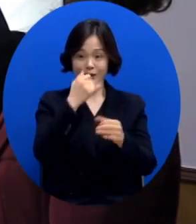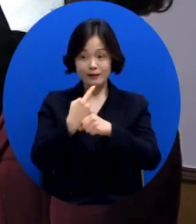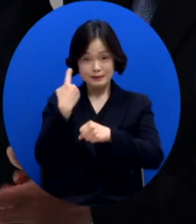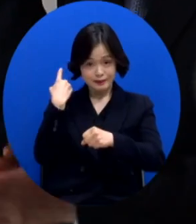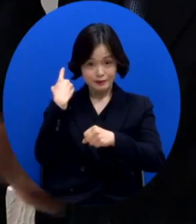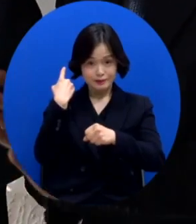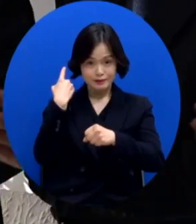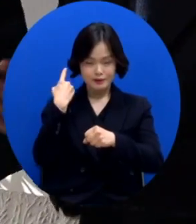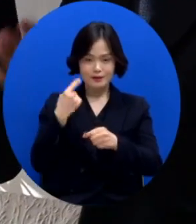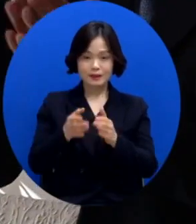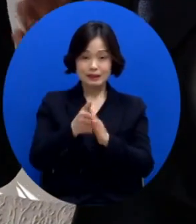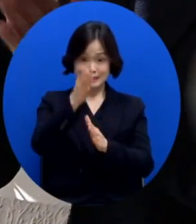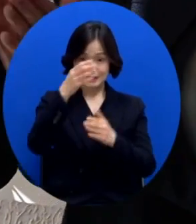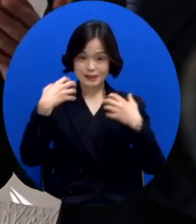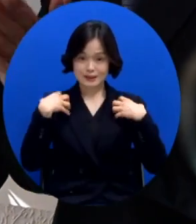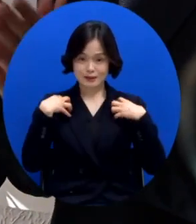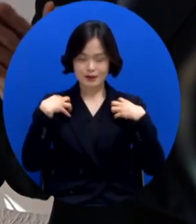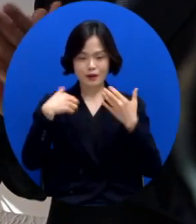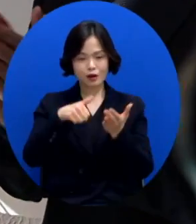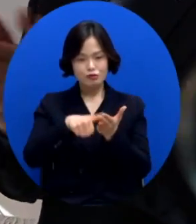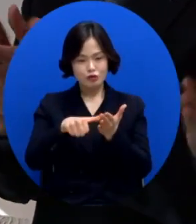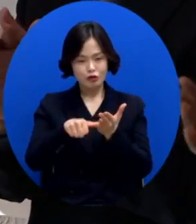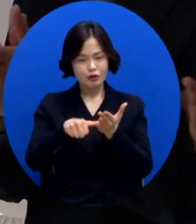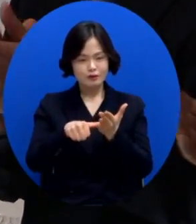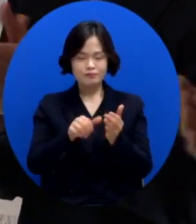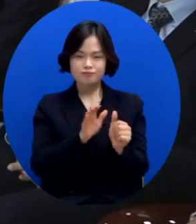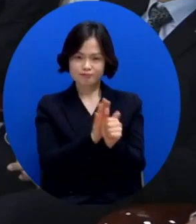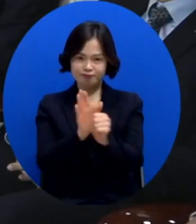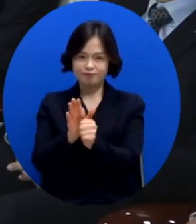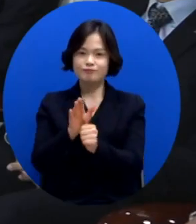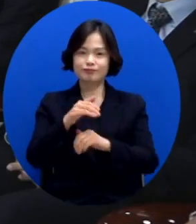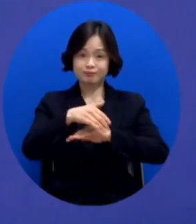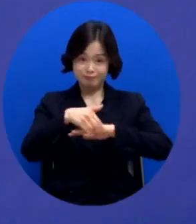두 차례 코로나19 위문품을 전달했습니다.